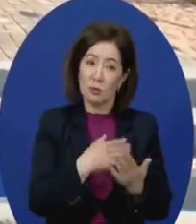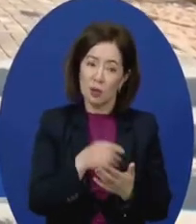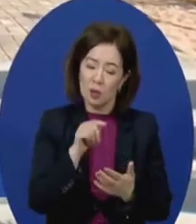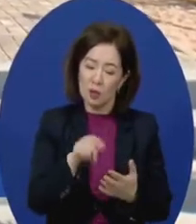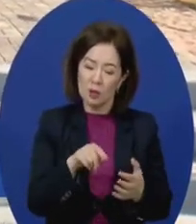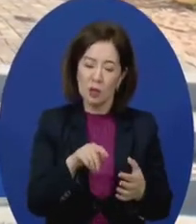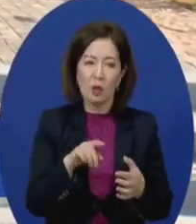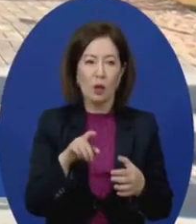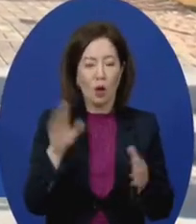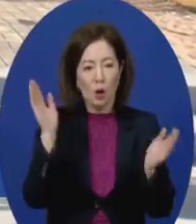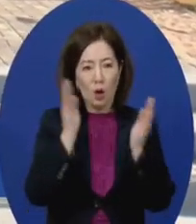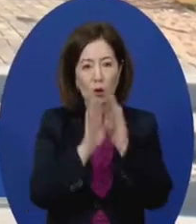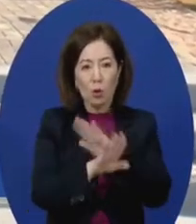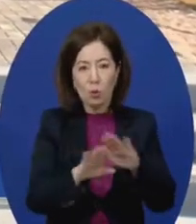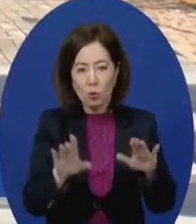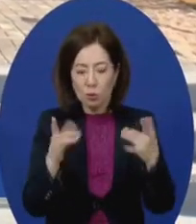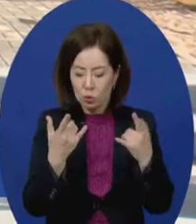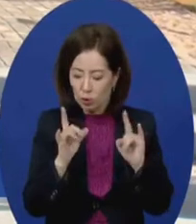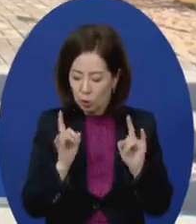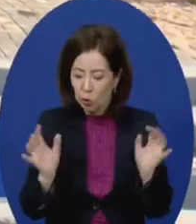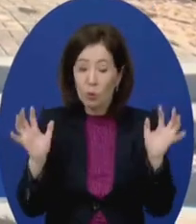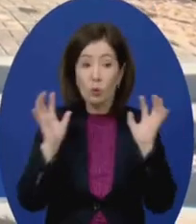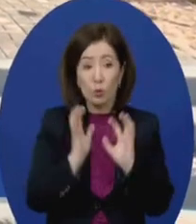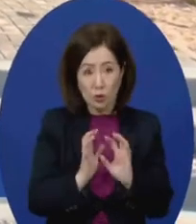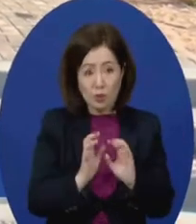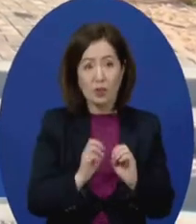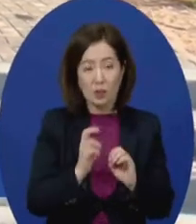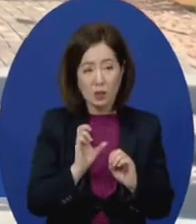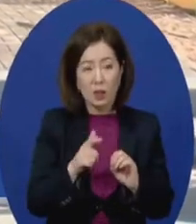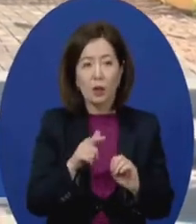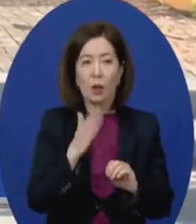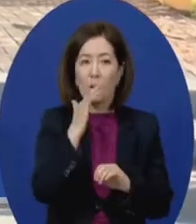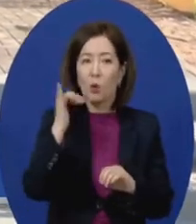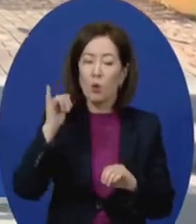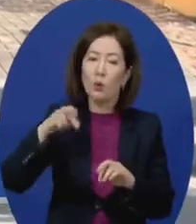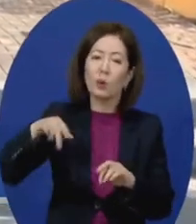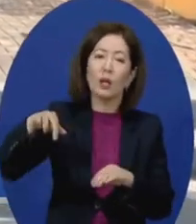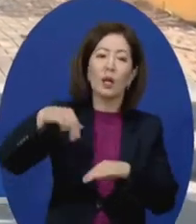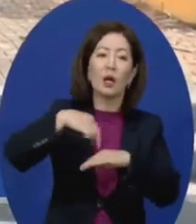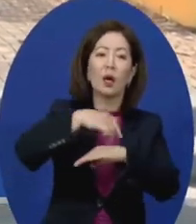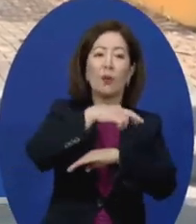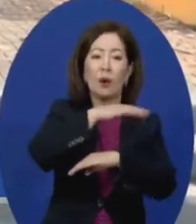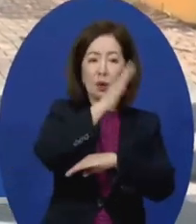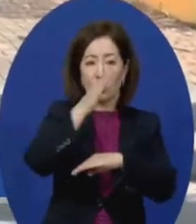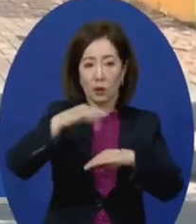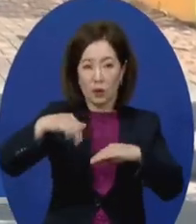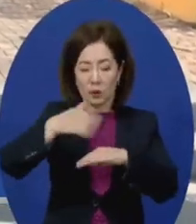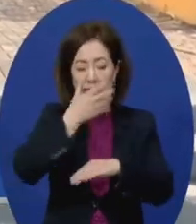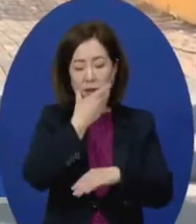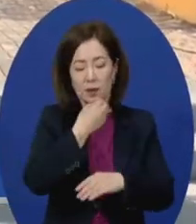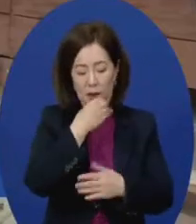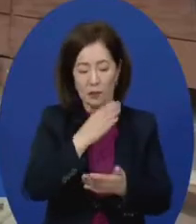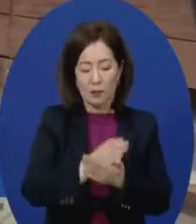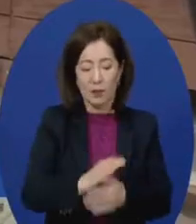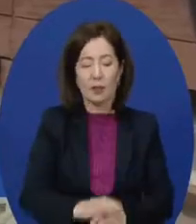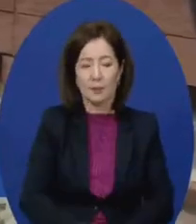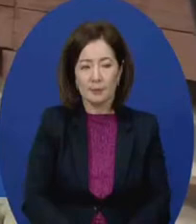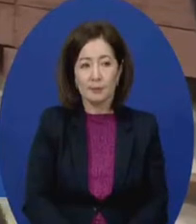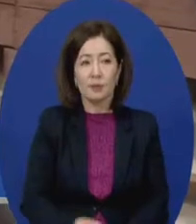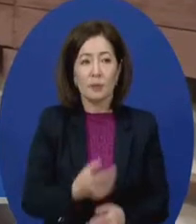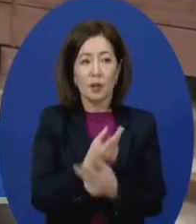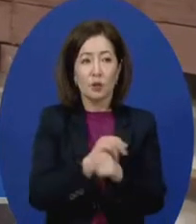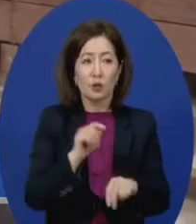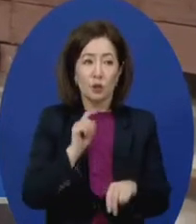Тэгээд энэ гүрээр нь орой чүүхт багчуултаа ирнэ. Тэгээд энэ уулаараа явна. Ингээд их сайхан сайхан гэрээс.